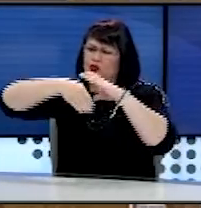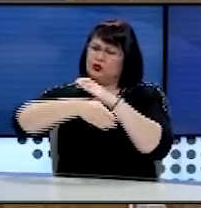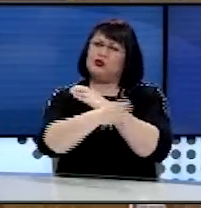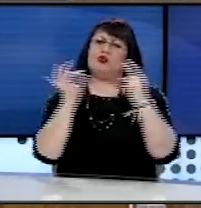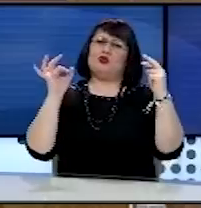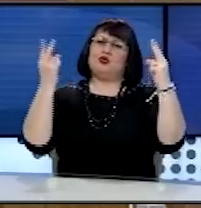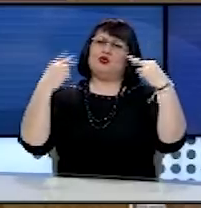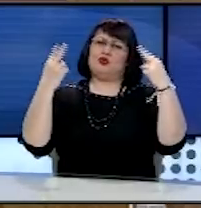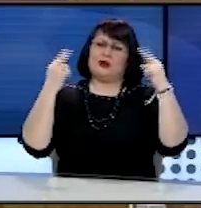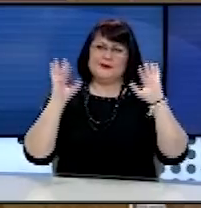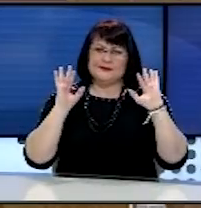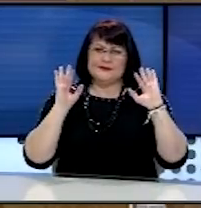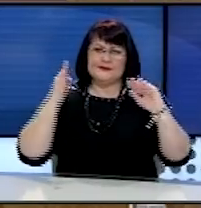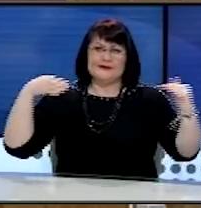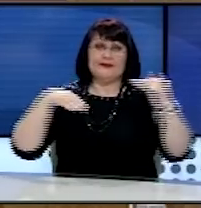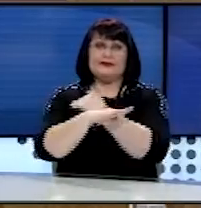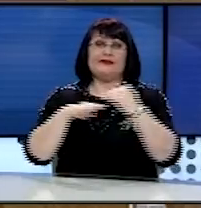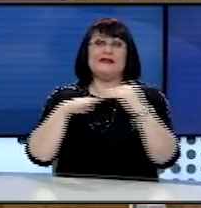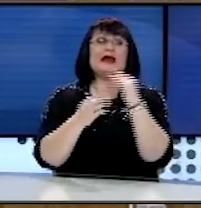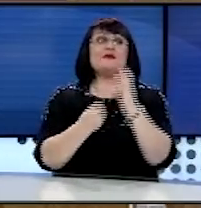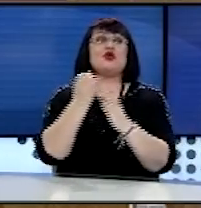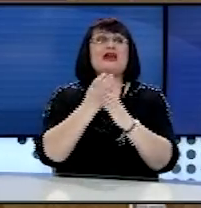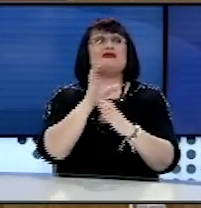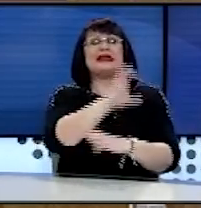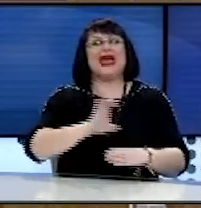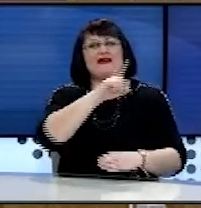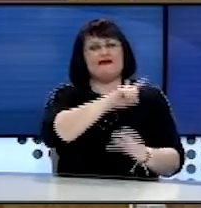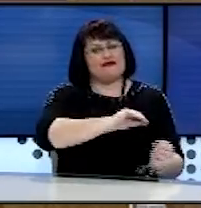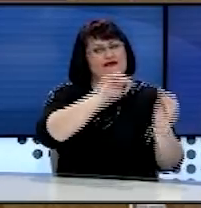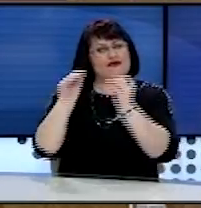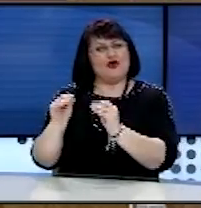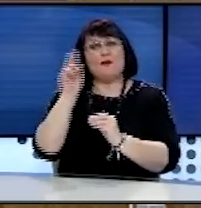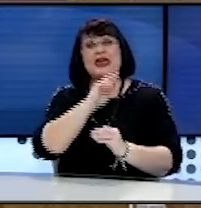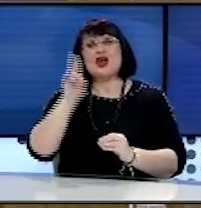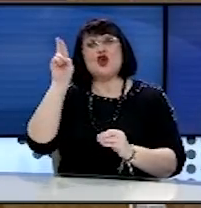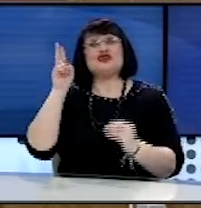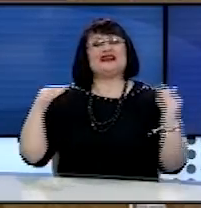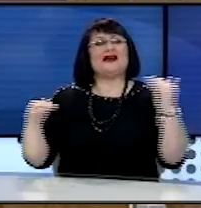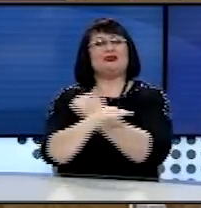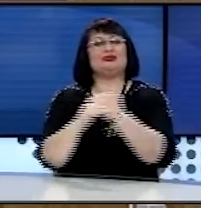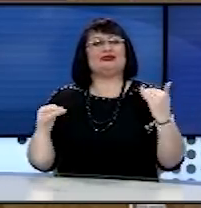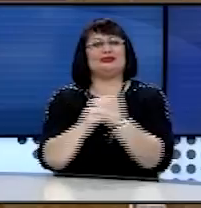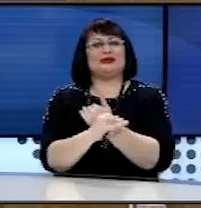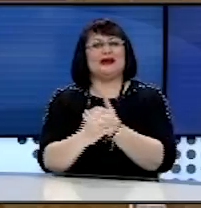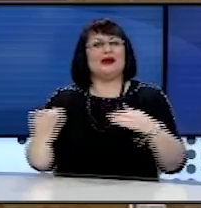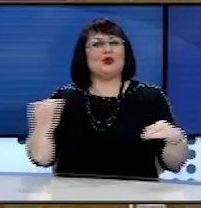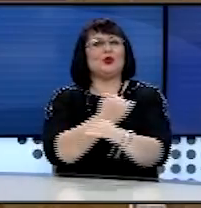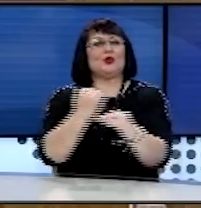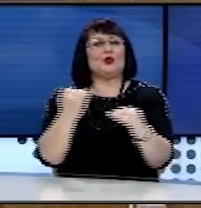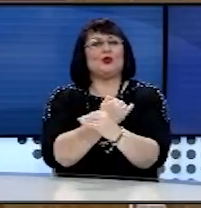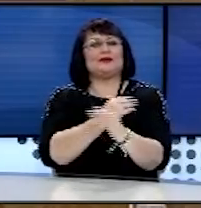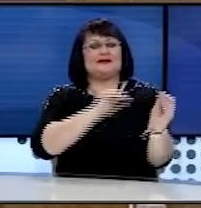Αντίστροφα, αποτελεί κόμβο για τα εμπορεύματα της Δύσης που προορίζονται για τη ρώσικη αγορά. Είναι δηλαδή αυτό που